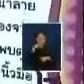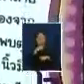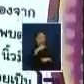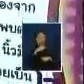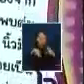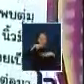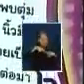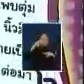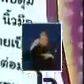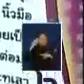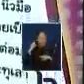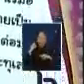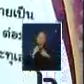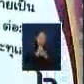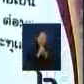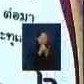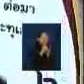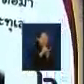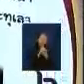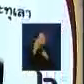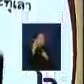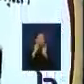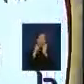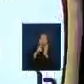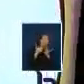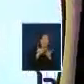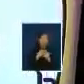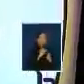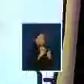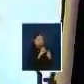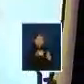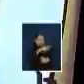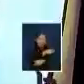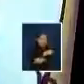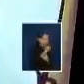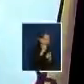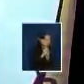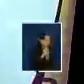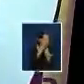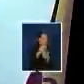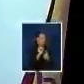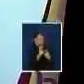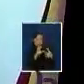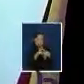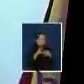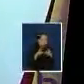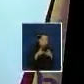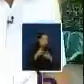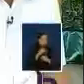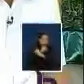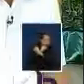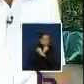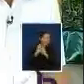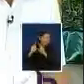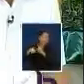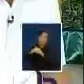นั่นก็คือการดูแลเรื่องความสะอาดหรือนะฮะให้ไปพบแพทย์อย่างไรอะไรที่มีคำแนะนำนะก็เป็นสิ่งหนึ่งที่ท่านมีบัญชาว่าท่านตรว